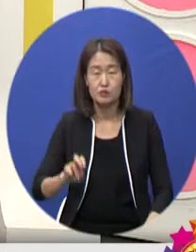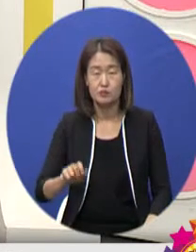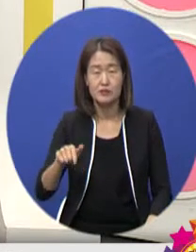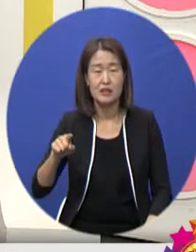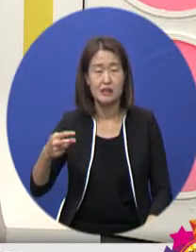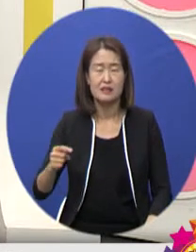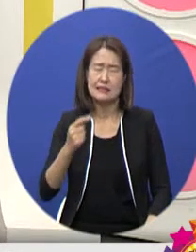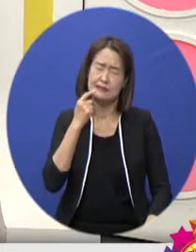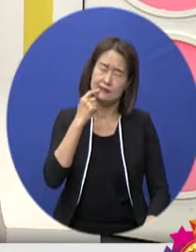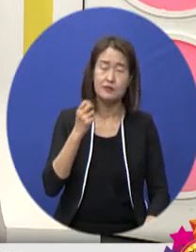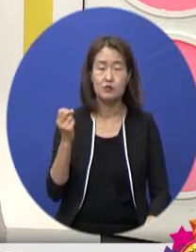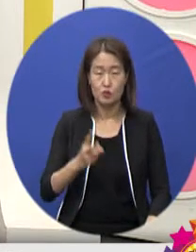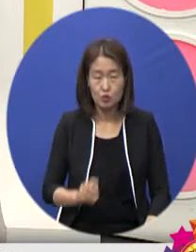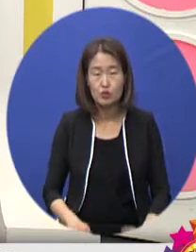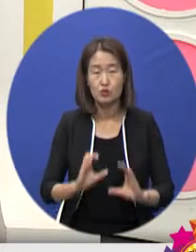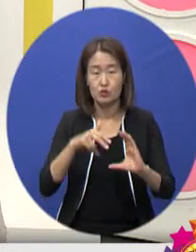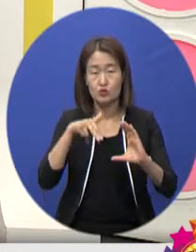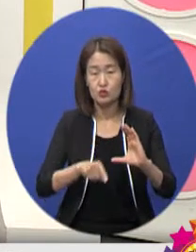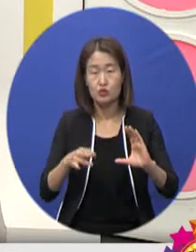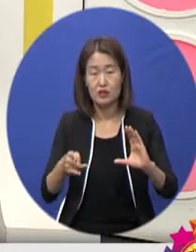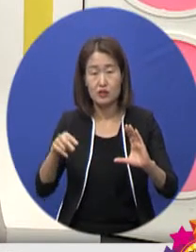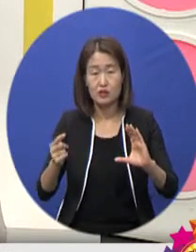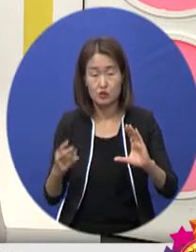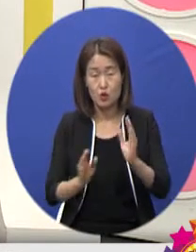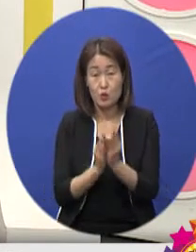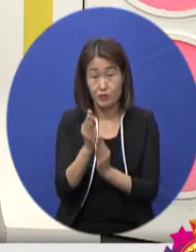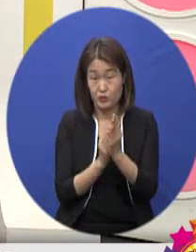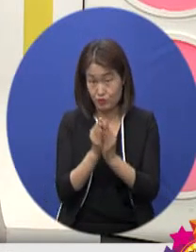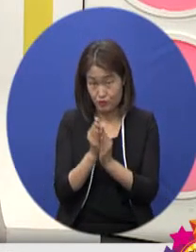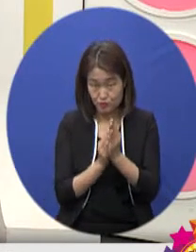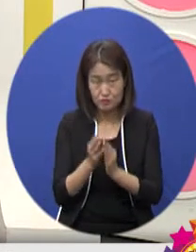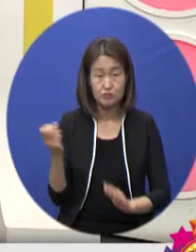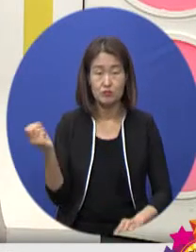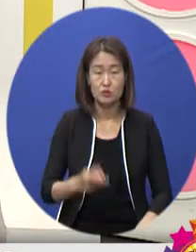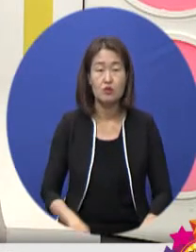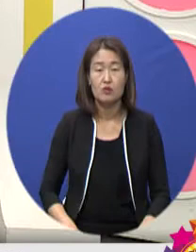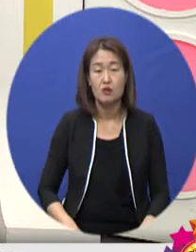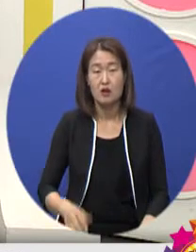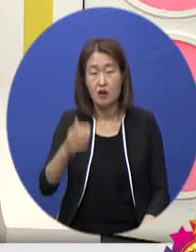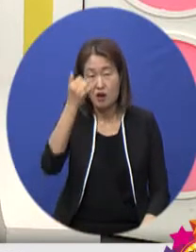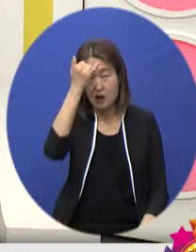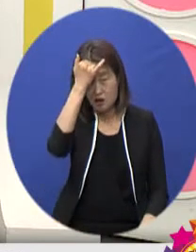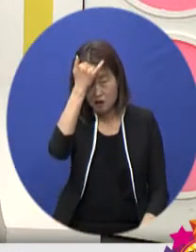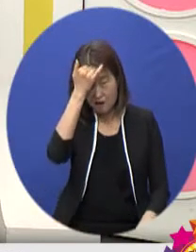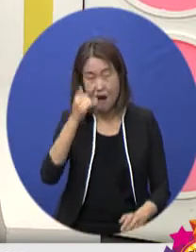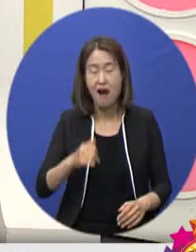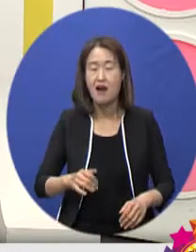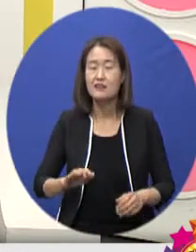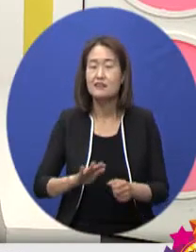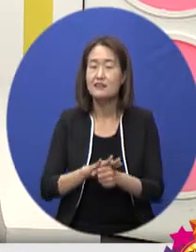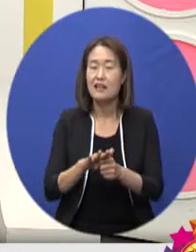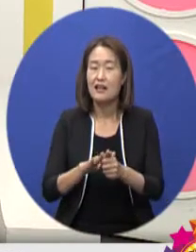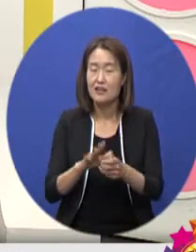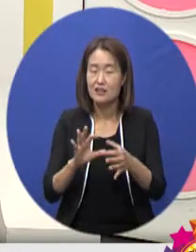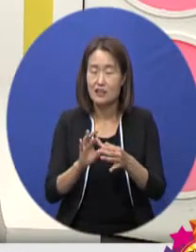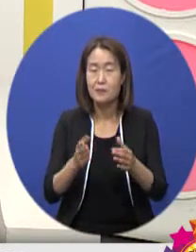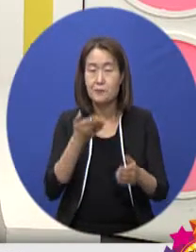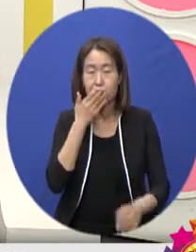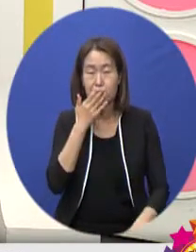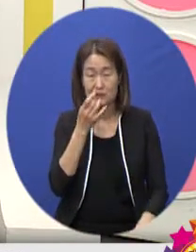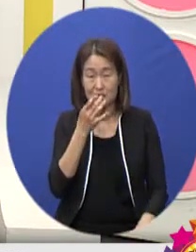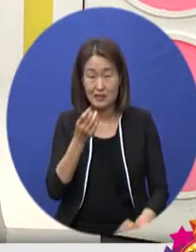숨가득에서 천연식초, 주식회사 예솔에서 기능성 유황비누, 충청사랑의 밥차에서 쌀을 드리고 있습니다.